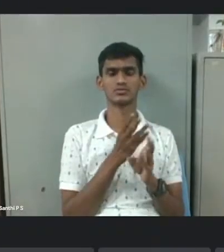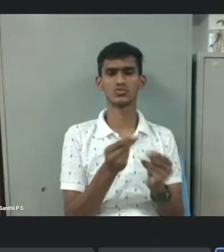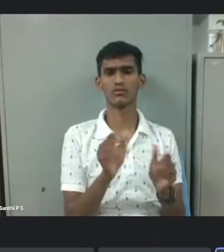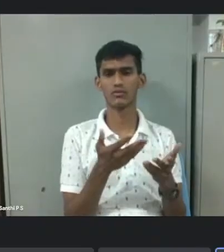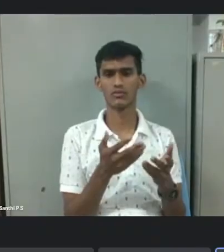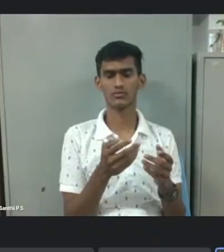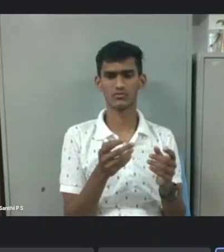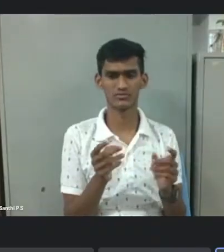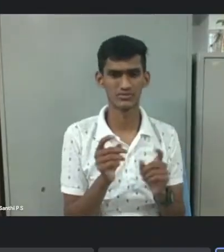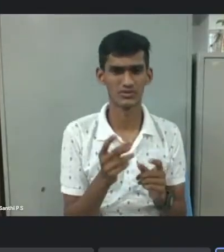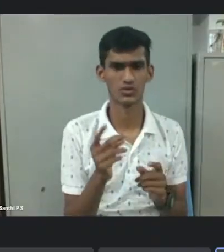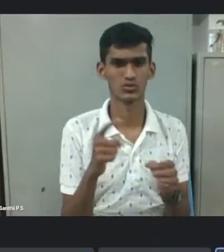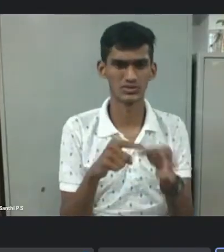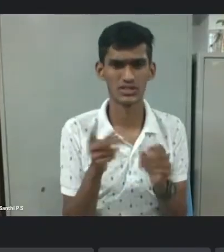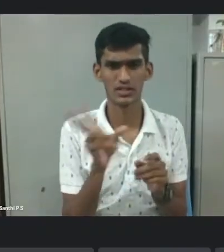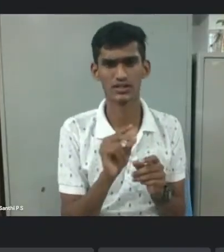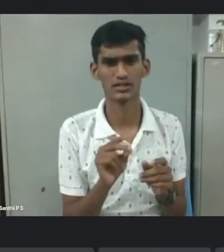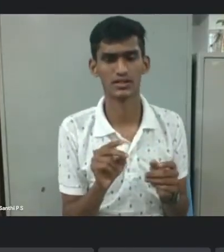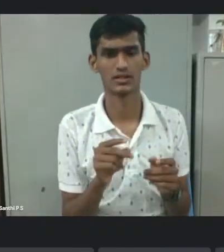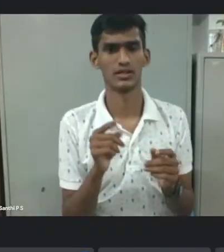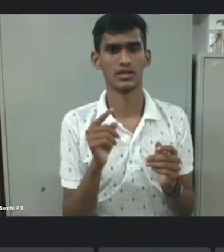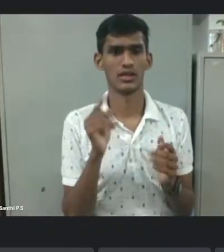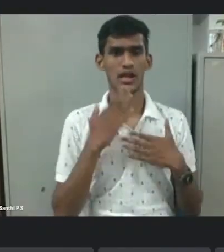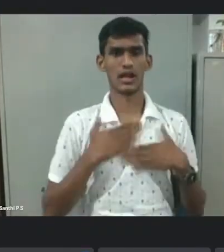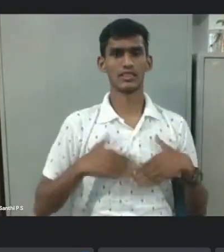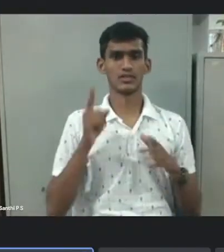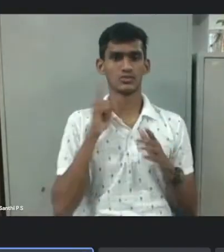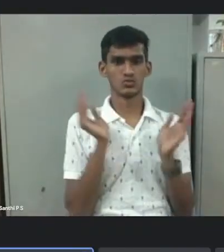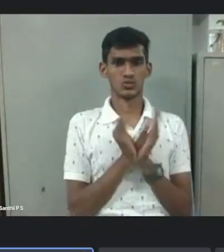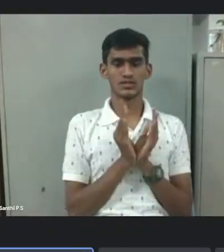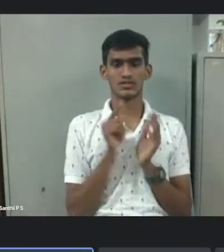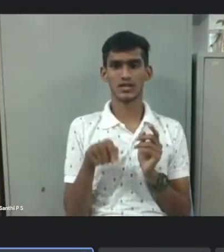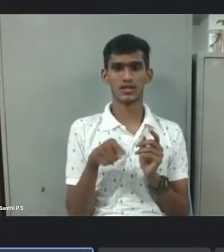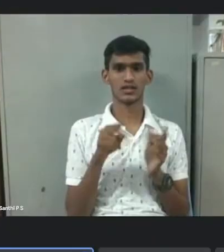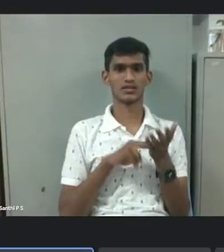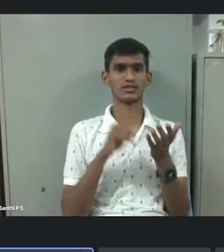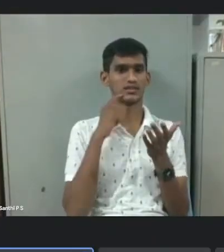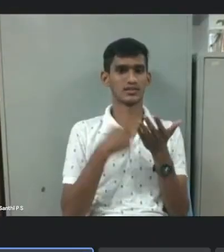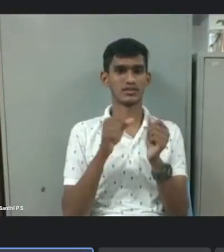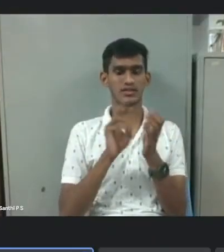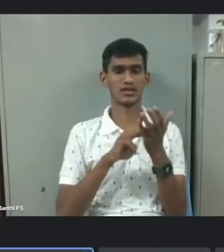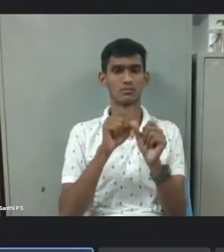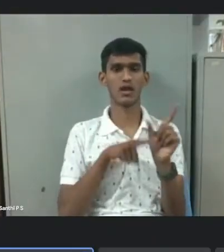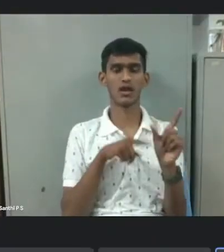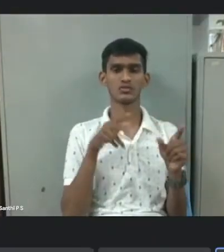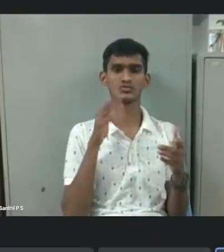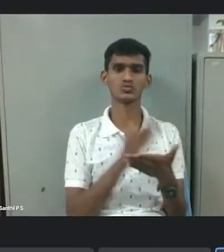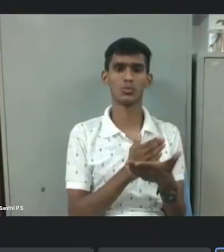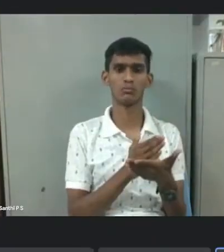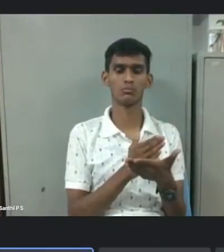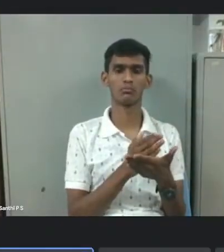ക്വസ്റ്റ്യൻ ഒന്ന് റിപ്പീറ്റ് ചെയ്യാമോ സർ? നിരാമയ ഇൻഷുറൻസ് ഇപ്പൊ കിട്ടുന്നില്ല എന്നാണ് പറഞ്ഞത്. നിരമായ ഇൻഷൂർ ഇപ്പൊ കിട്ടുന്നില്ല. എന്തുകൊണ്ടാ